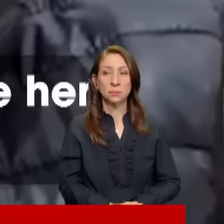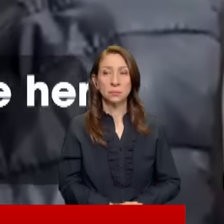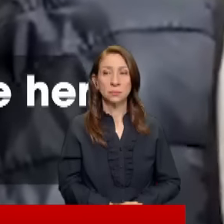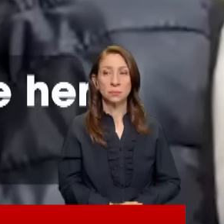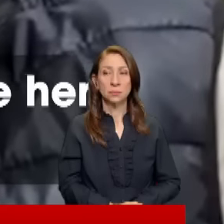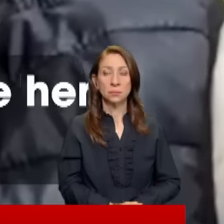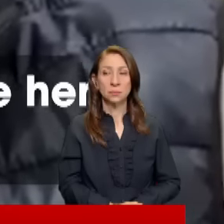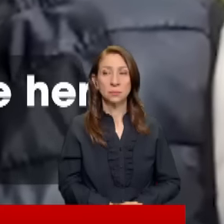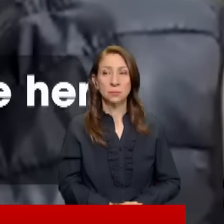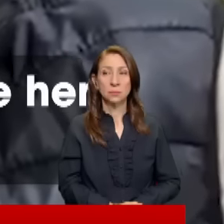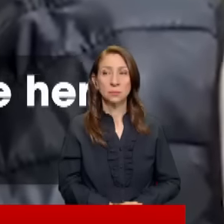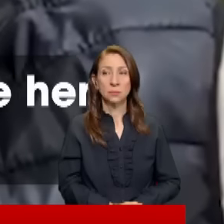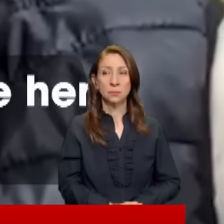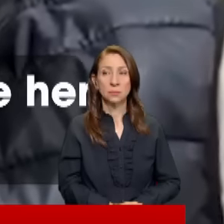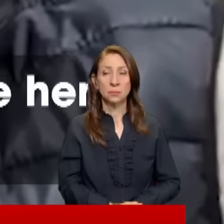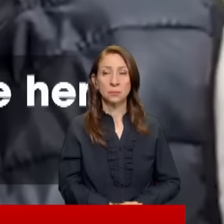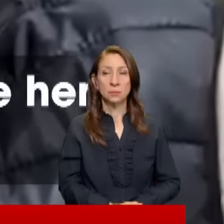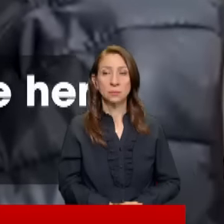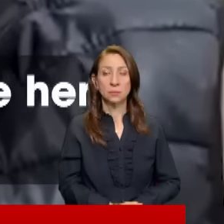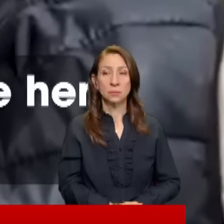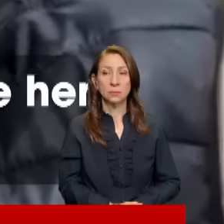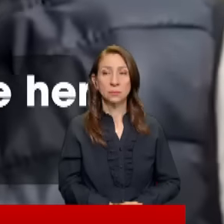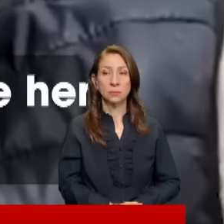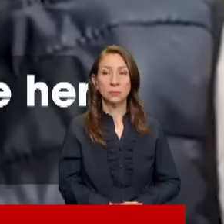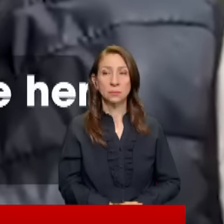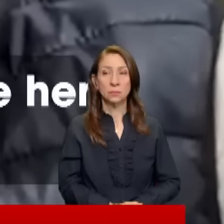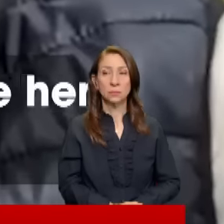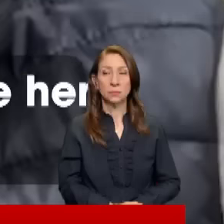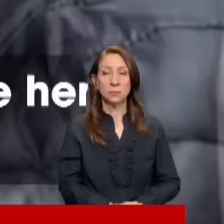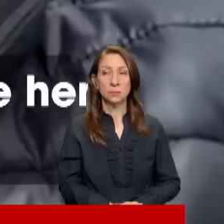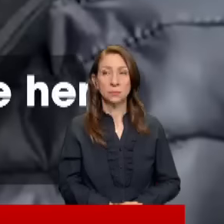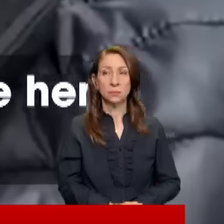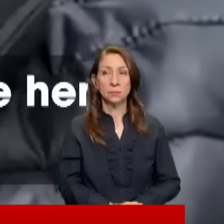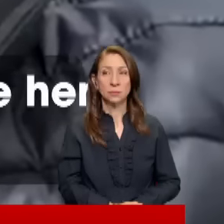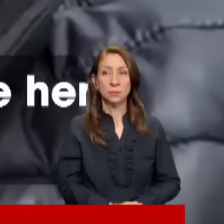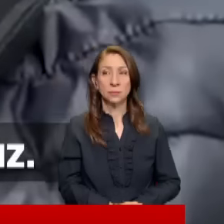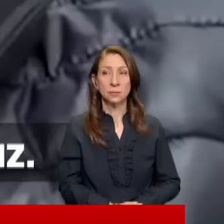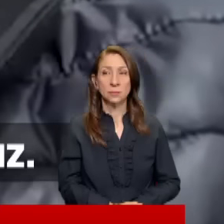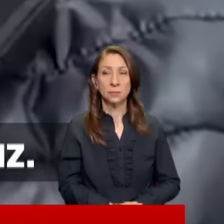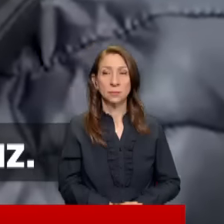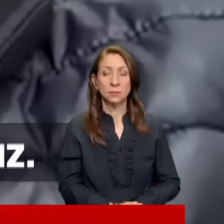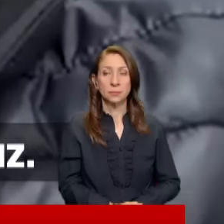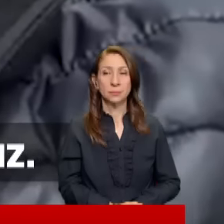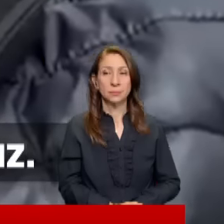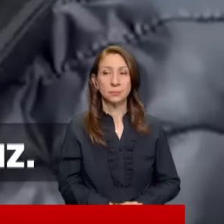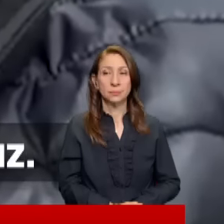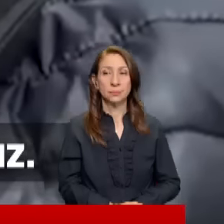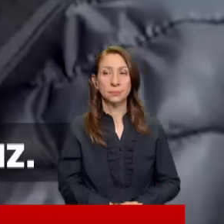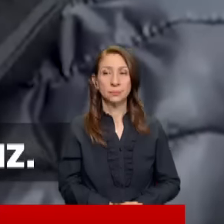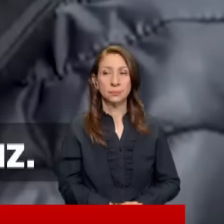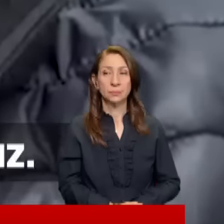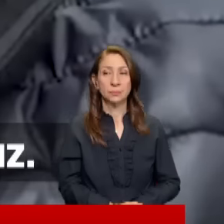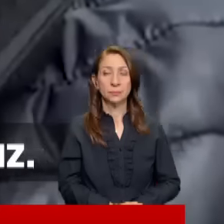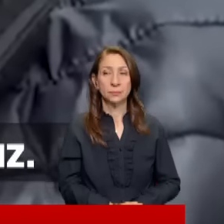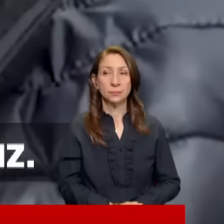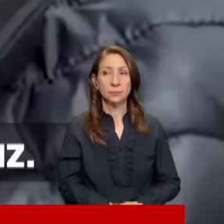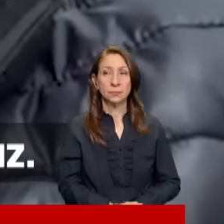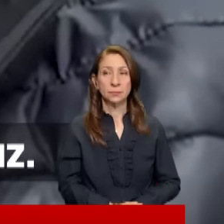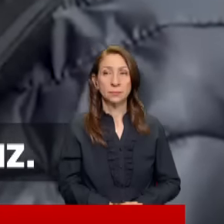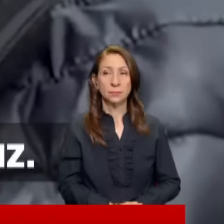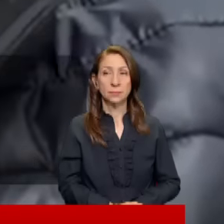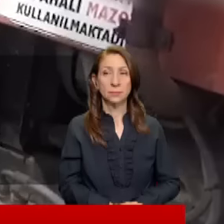yatırsaydım kazancım garantiyi ve her ay geri alıyordu şu an yani bir Hast var geri alacaksınız ama ne alacağınızı da